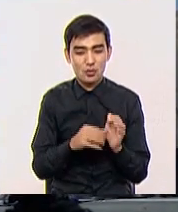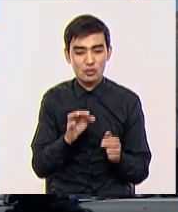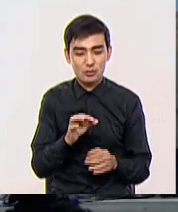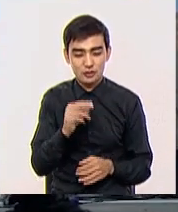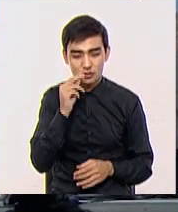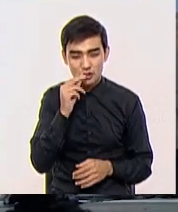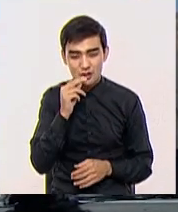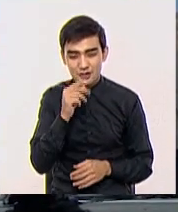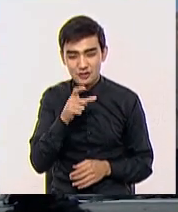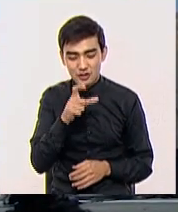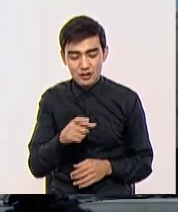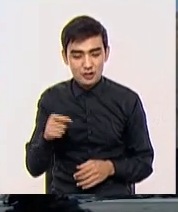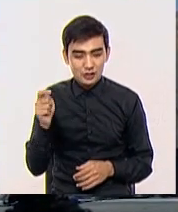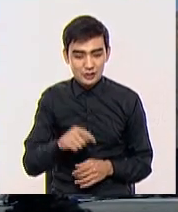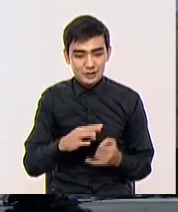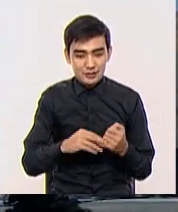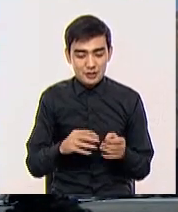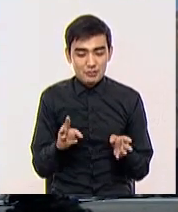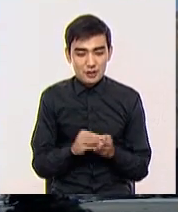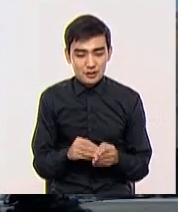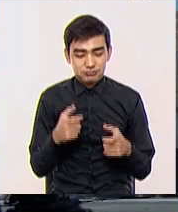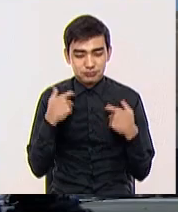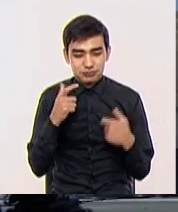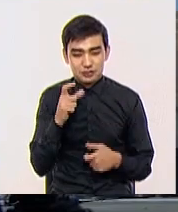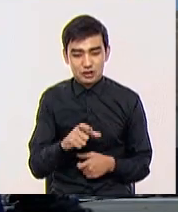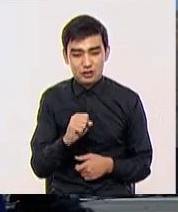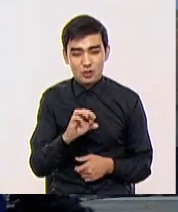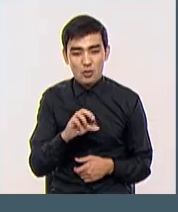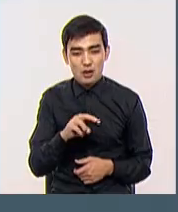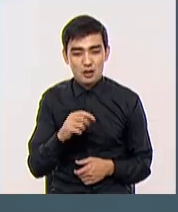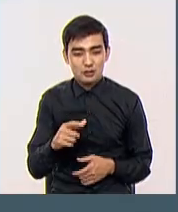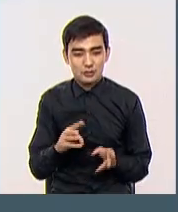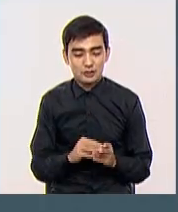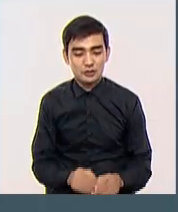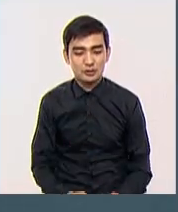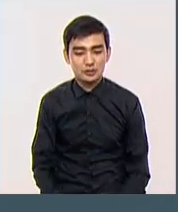октября Шипенко и Пересильд вернутся на Землю вместе с космонавтом Олегом Новицким.